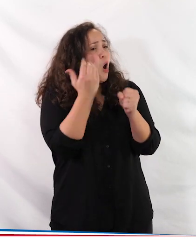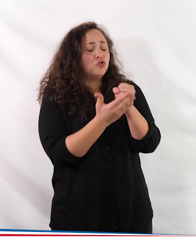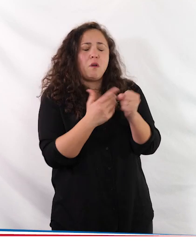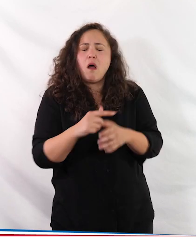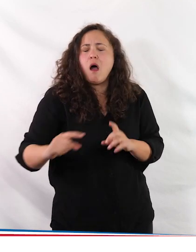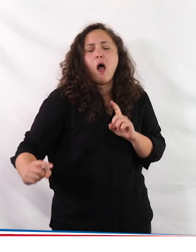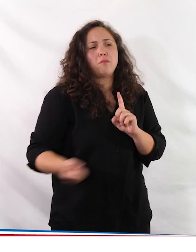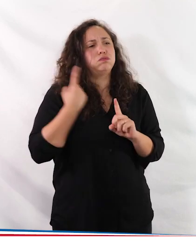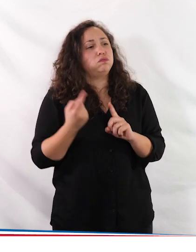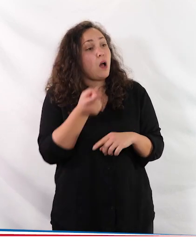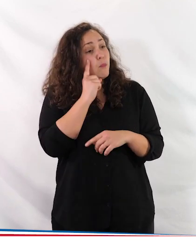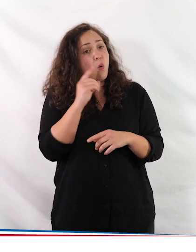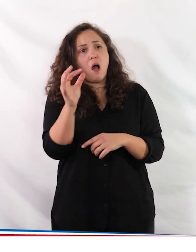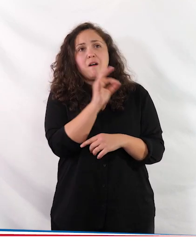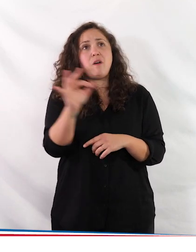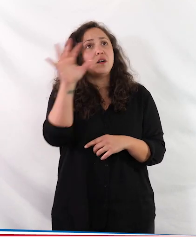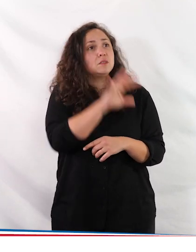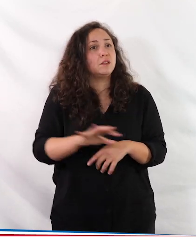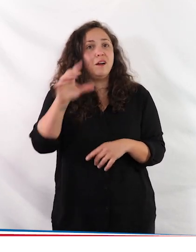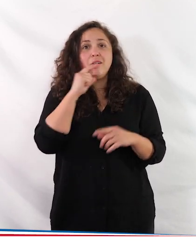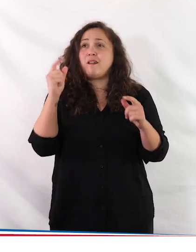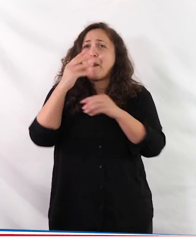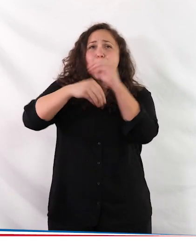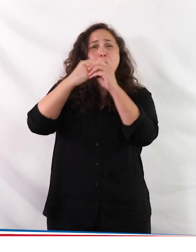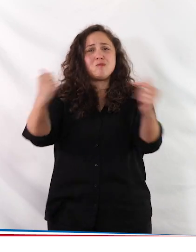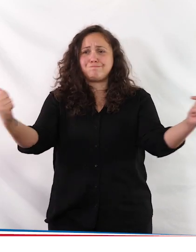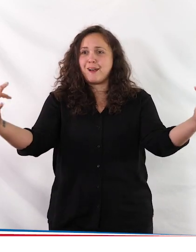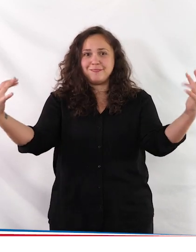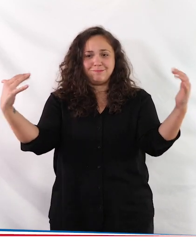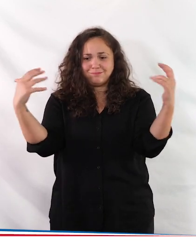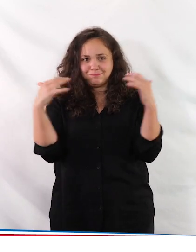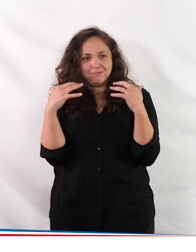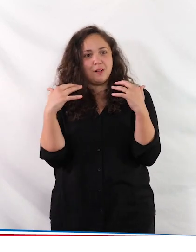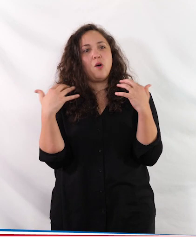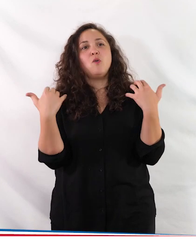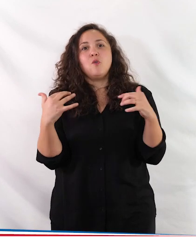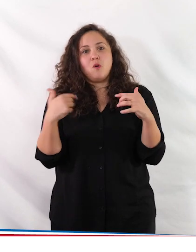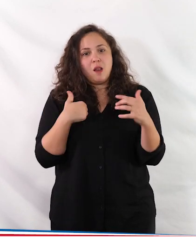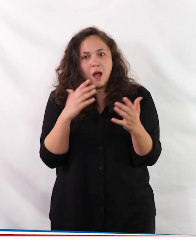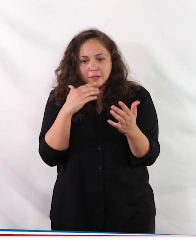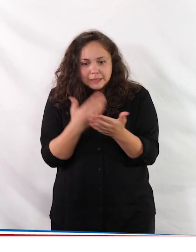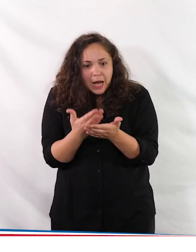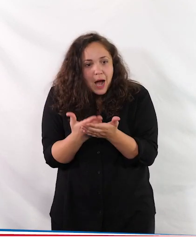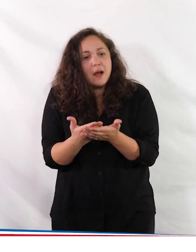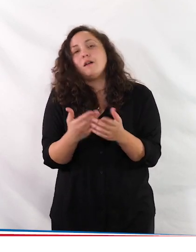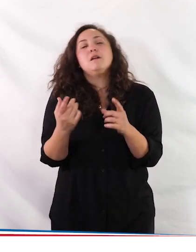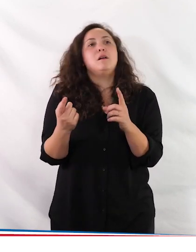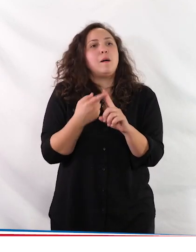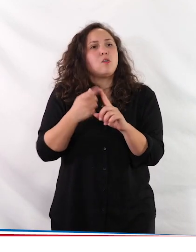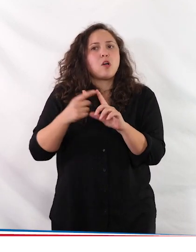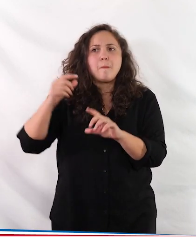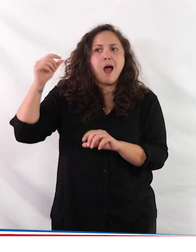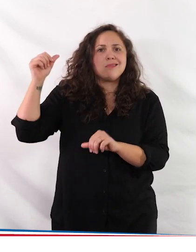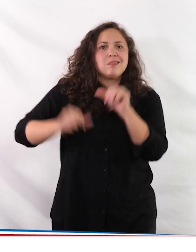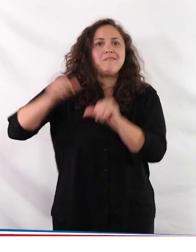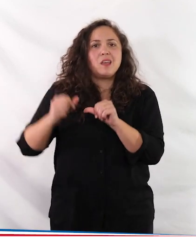vraiment que c'est un enjeu majeur. D'abord parce que la France aura rendez-vous avec le monde entier et que dans ce rendez-vous majeur, moi j'ai